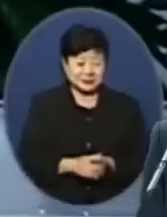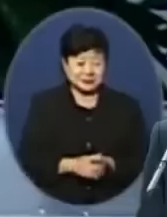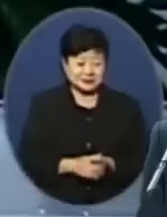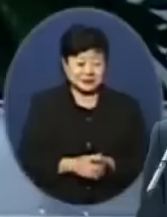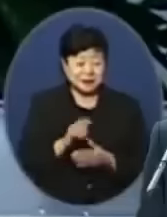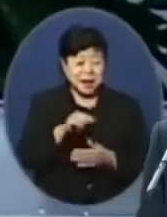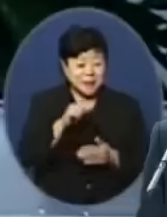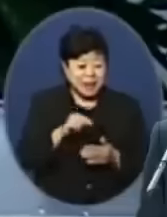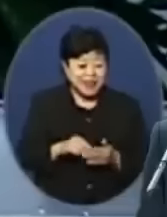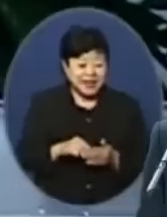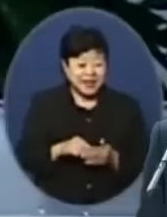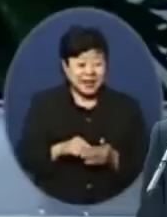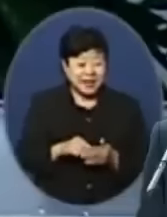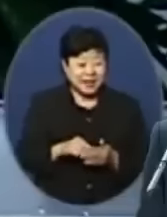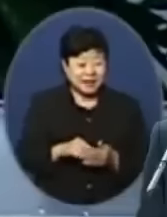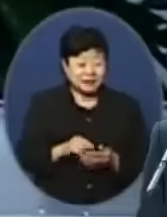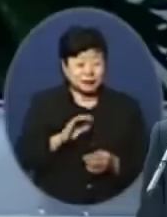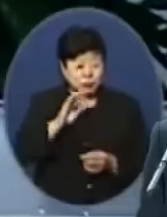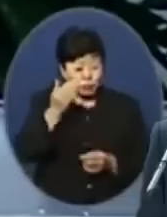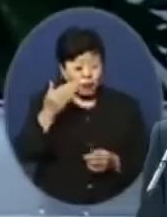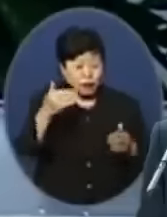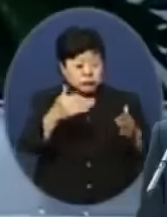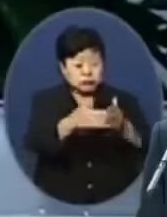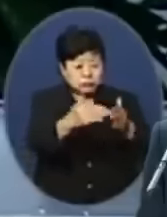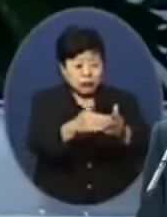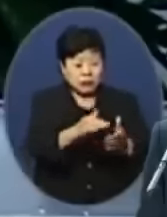그러니까 내 마음속에 It is finished.